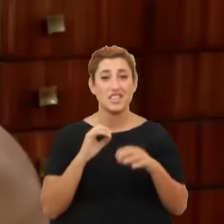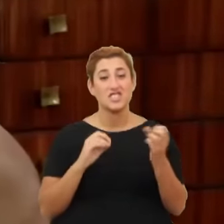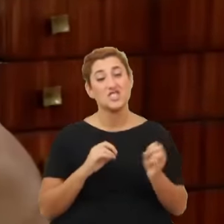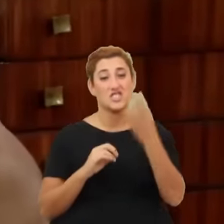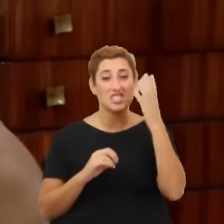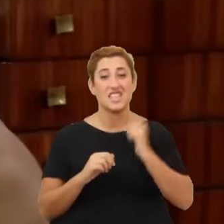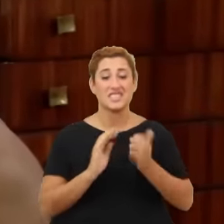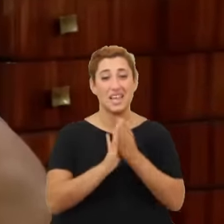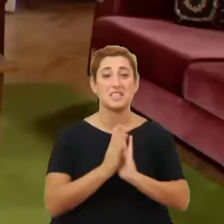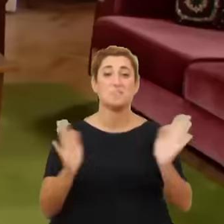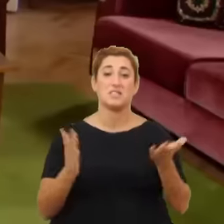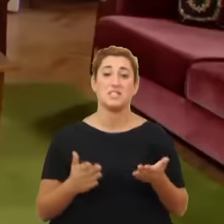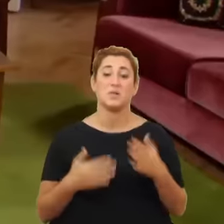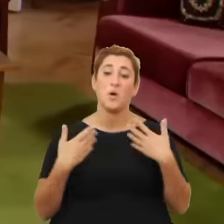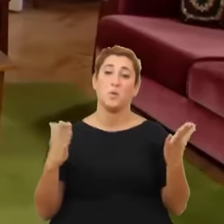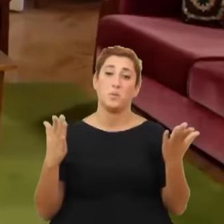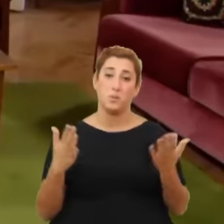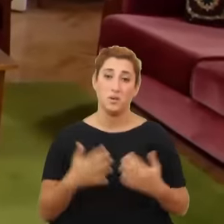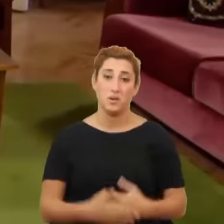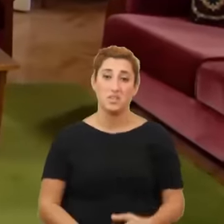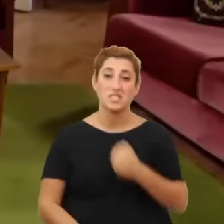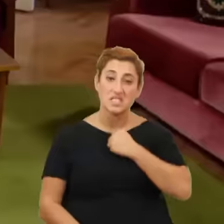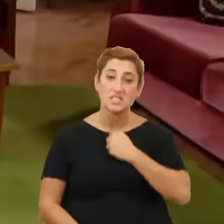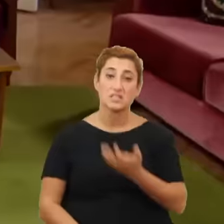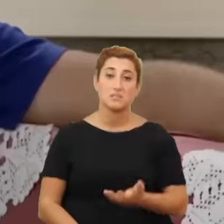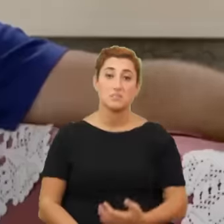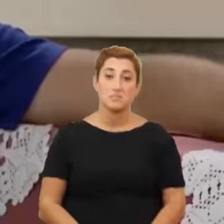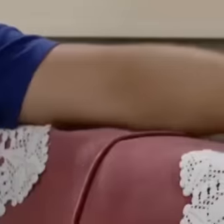Çıksın aradan şu askerlik ya. Öf! Sıkıldım.